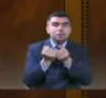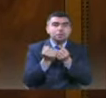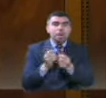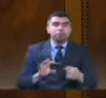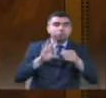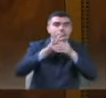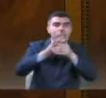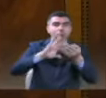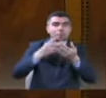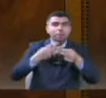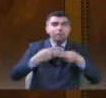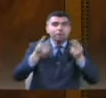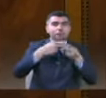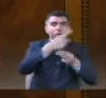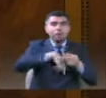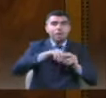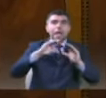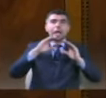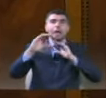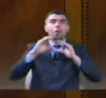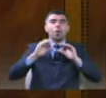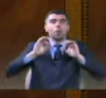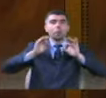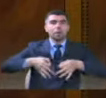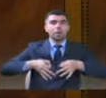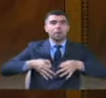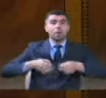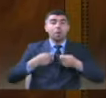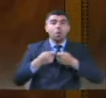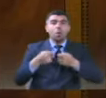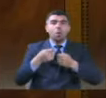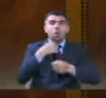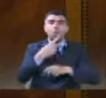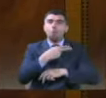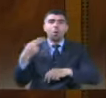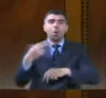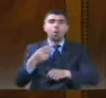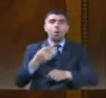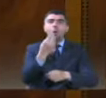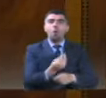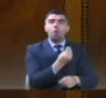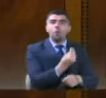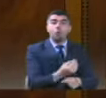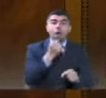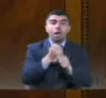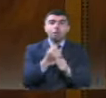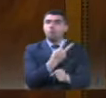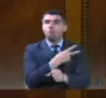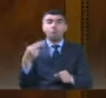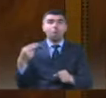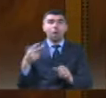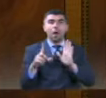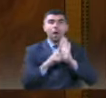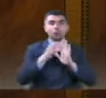المهنية وثقافة الحوار، ومحاربة تشغيل الأطفال، وتفعيل المجالس واللجان ثلاثية